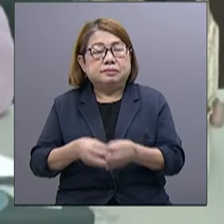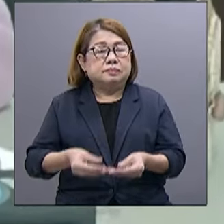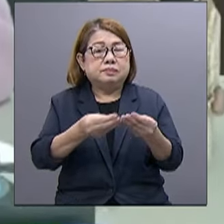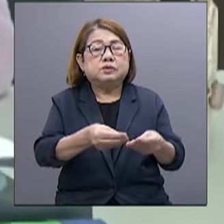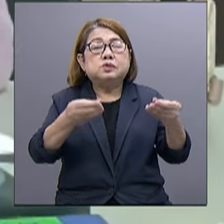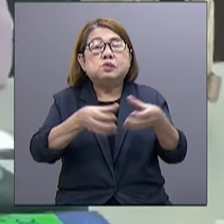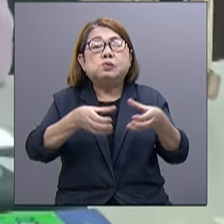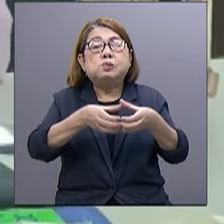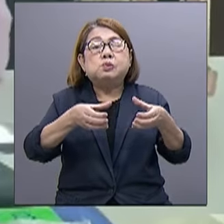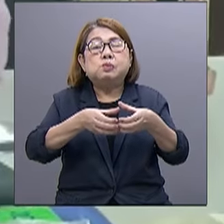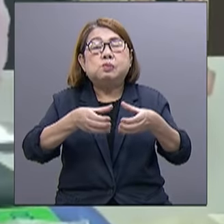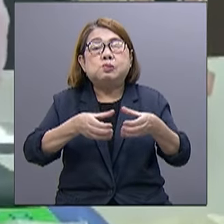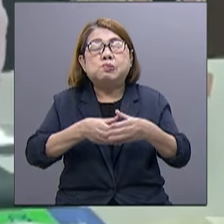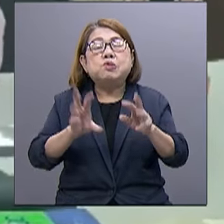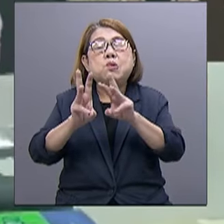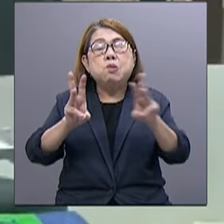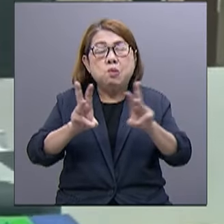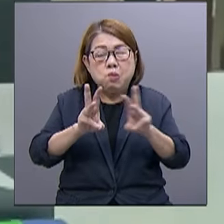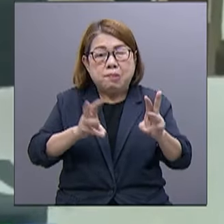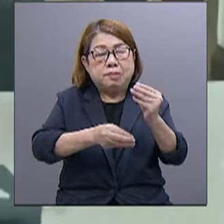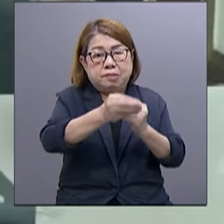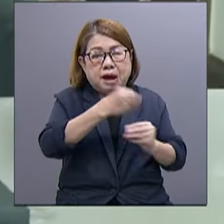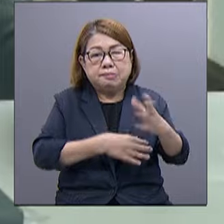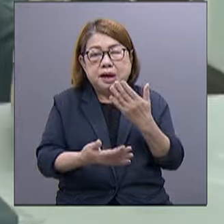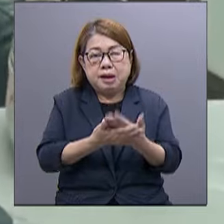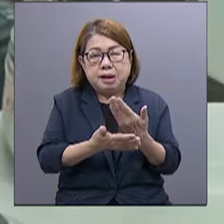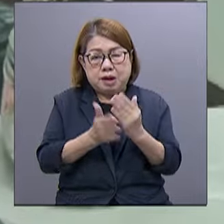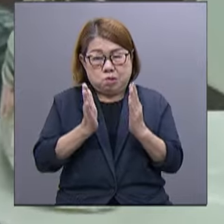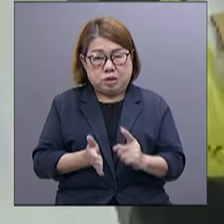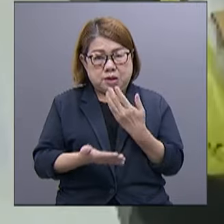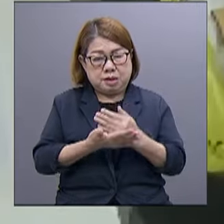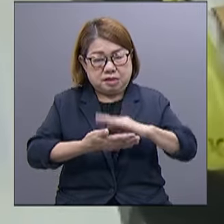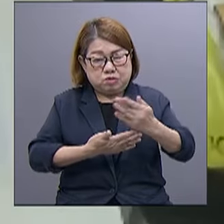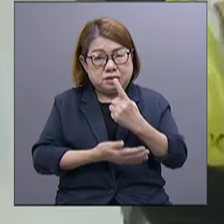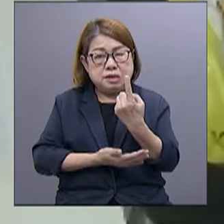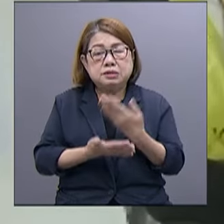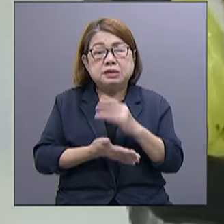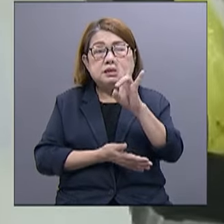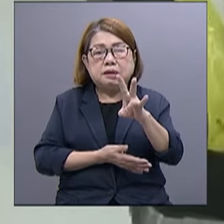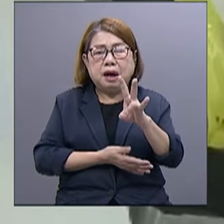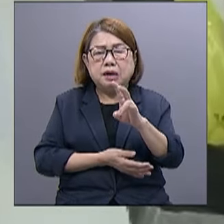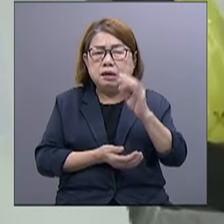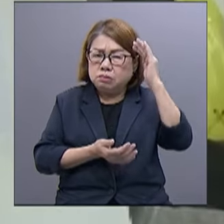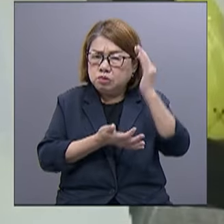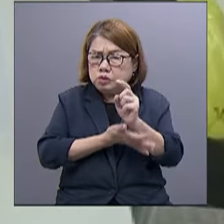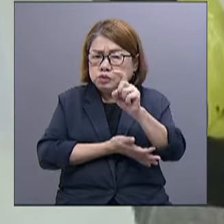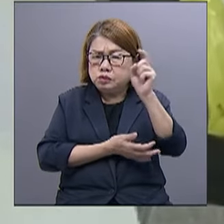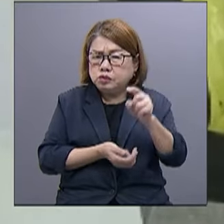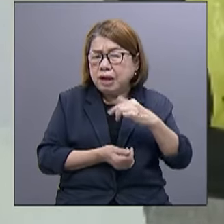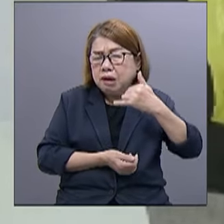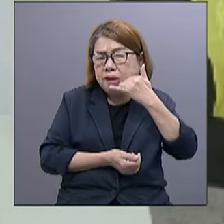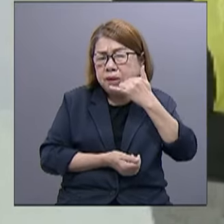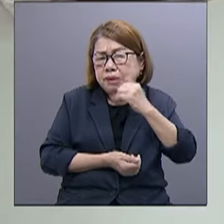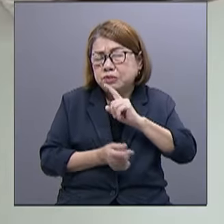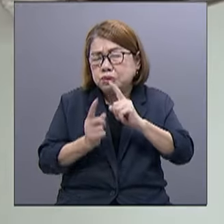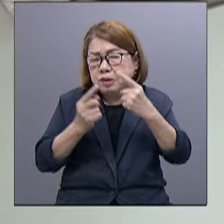ออนไลน์แต่ว่าขายให้พนันออนไลน์เนี่ย 7,000บาทตำรวจก็ส่งสายรับติดต่อพูดคุยรวบรวมหลักฐานก่อนขอหมาย